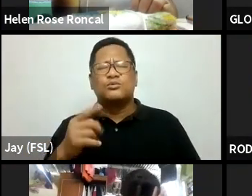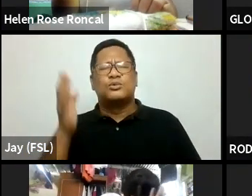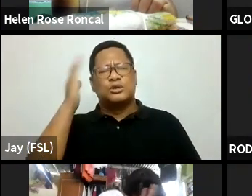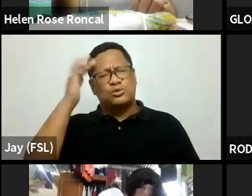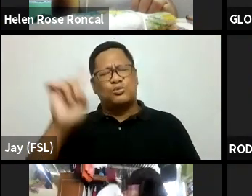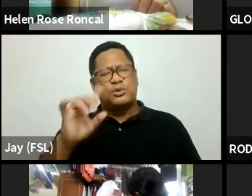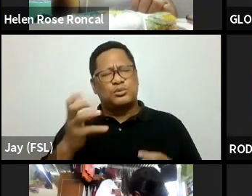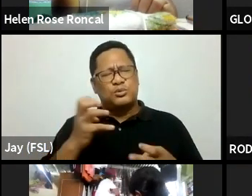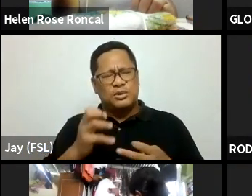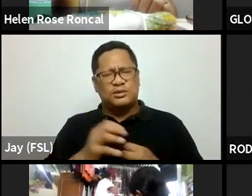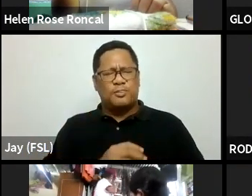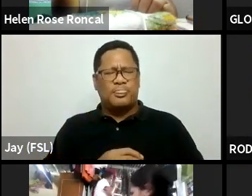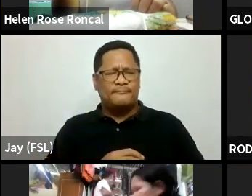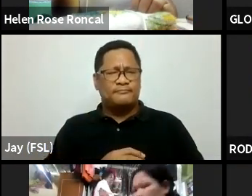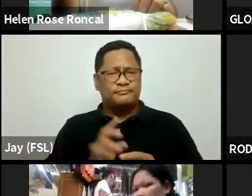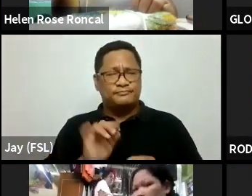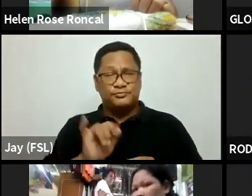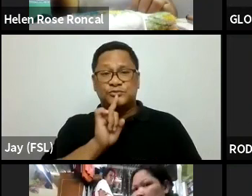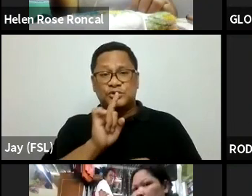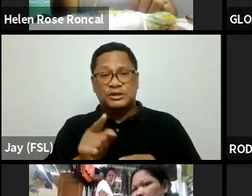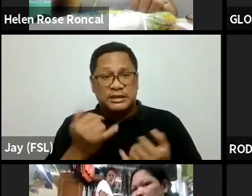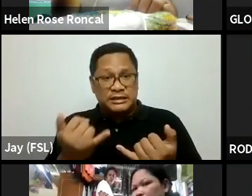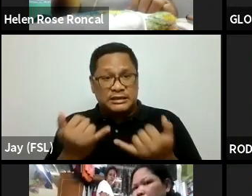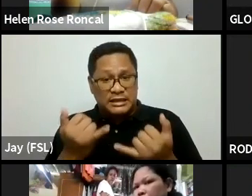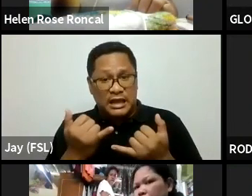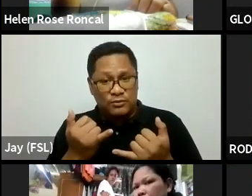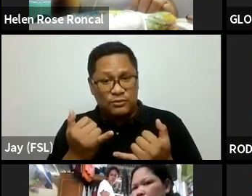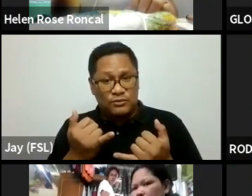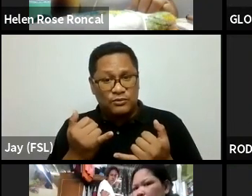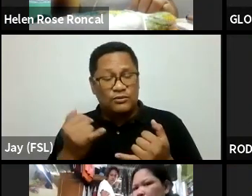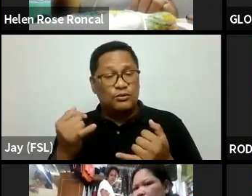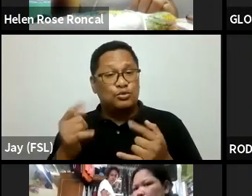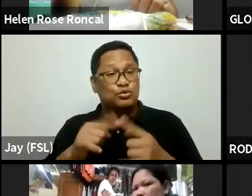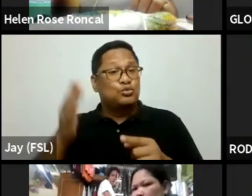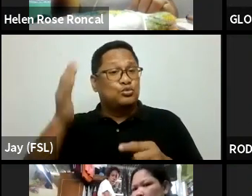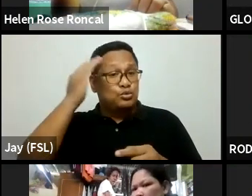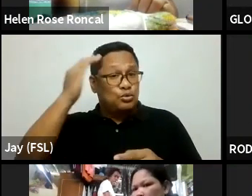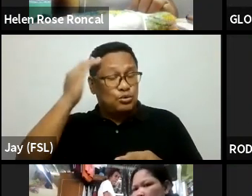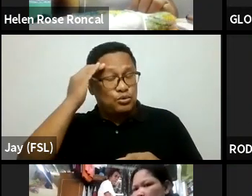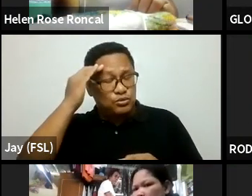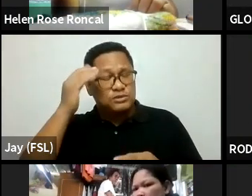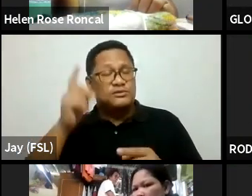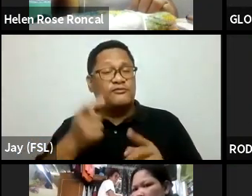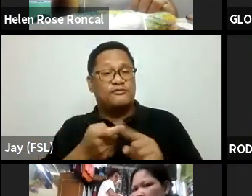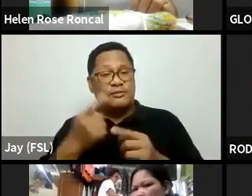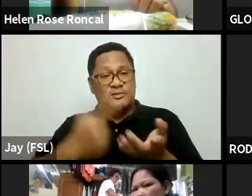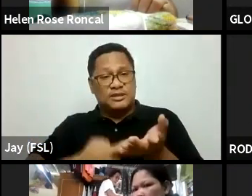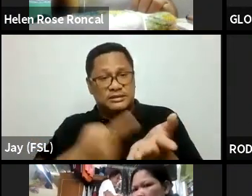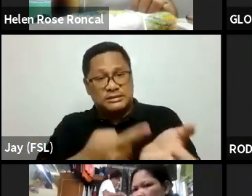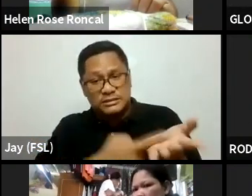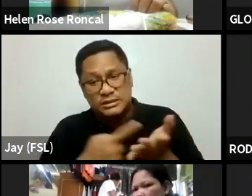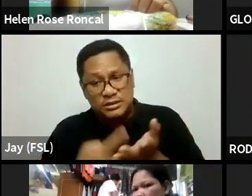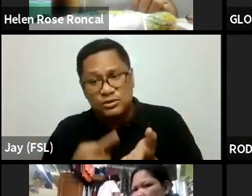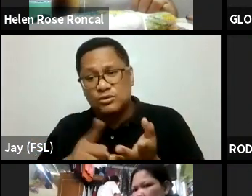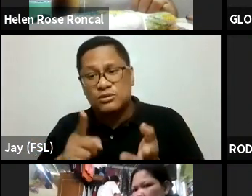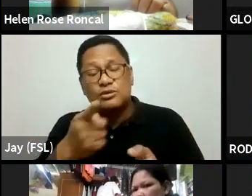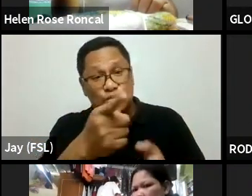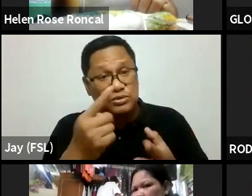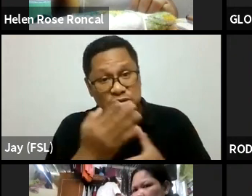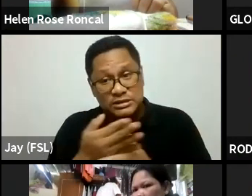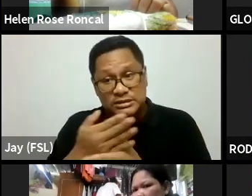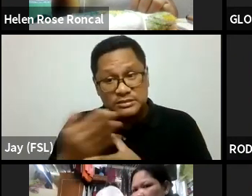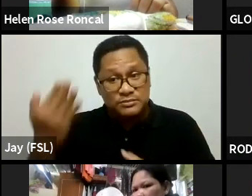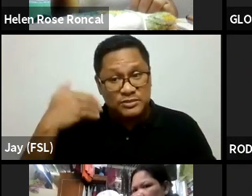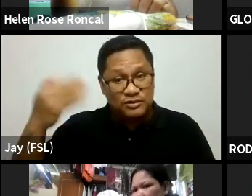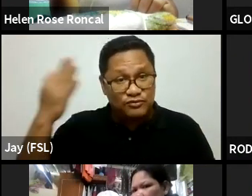Kaya yun, actually, nandun pa lang tayo ngayon. So, based sa mga napag-usapan natin, yung shinare mo sa akin noon